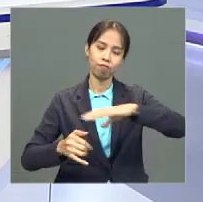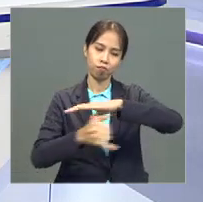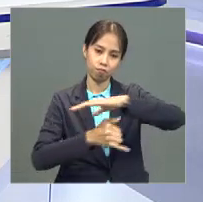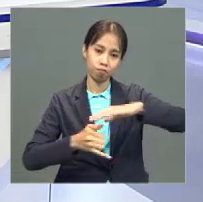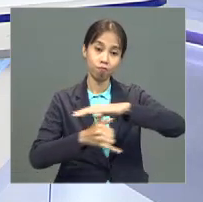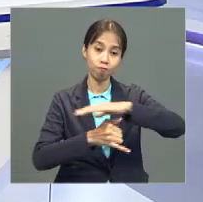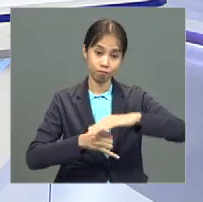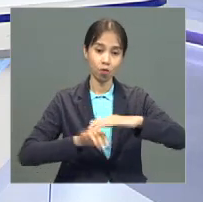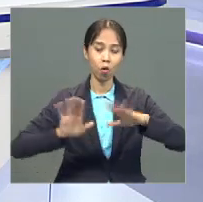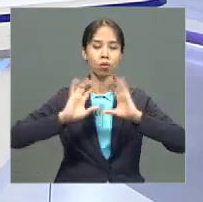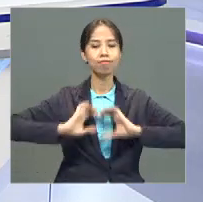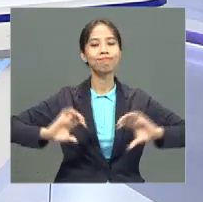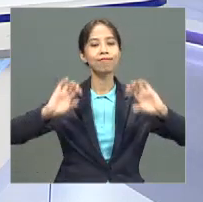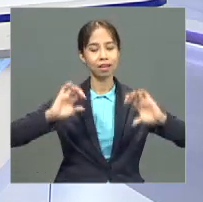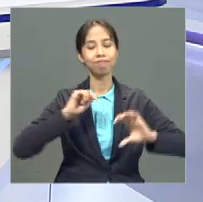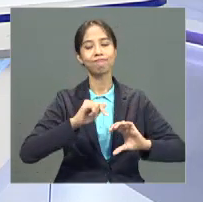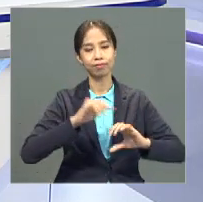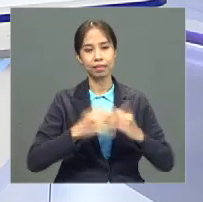กันบ้างนะคะวันนี้เริ่มที่สถานการณ์ในบ้านเราค่ะแน่นอนยังคงพบผู้ติดเชื้อซึ่งเป็นคนที่เดินทางมาจากต่างประเทศแล้วก็อยู่ในพื้นที่สถานการกับตัวของรัฐหรือว่าเตะwarranty